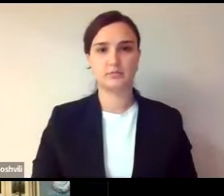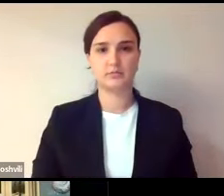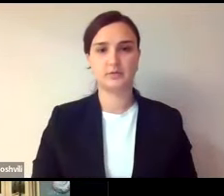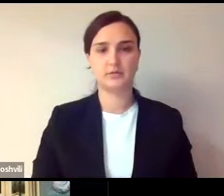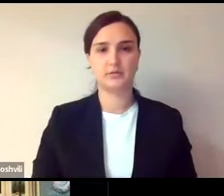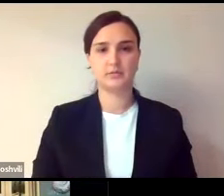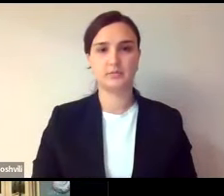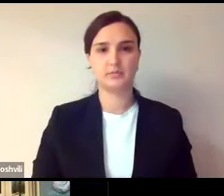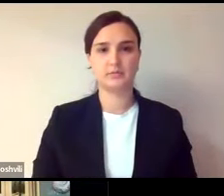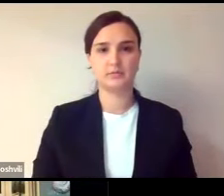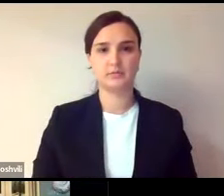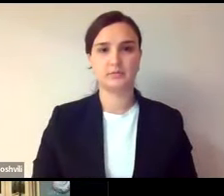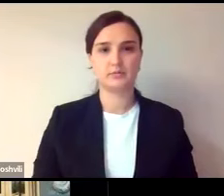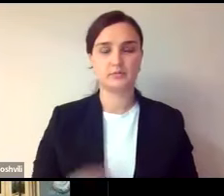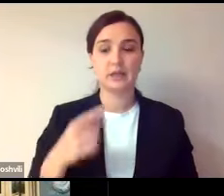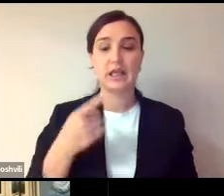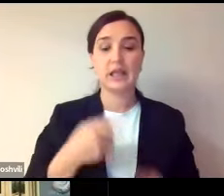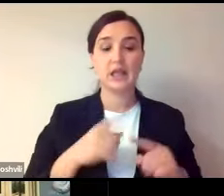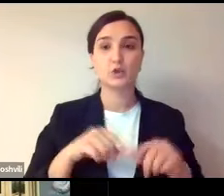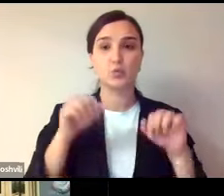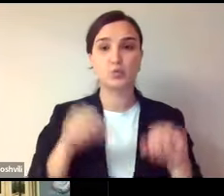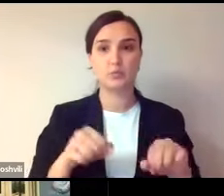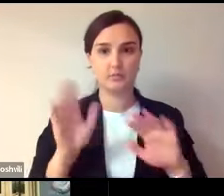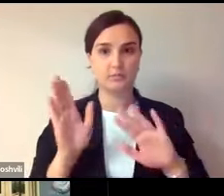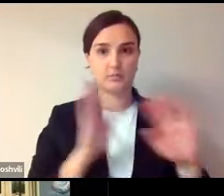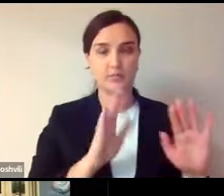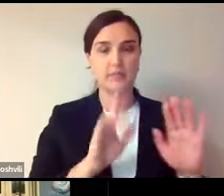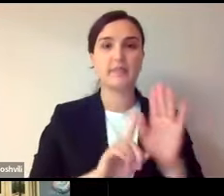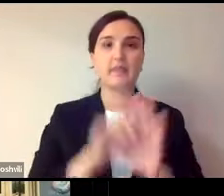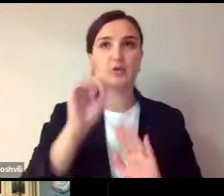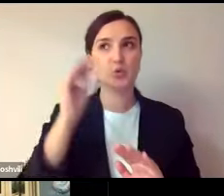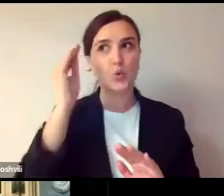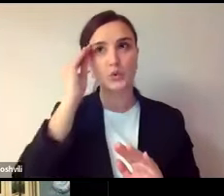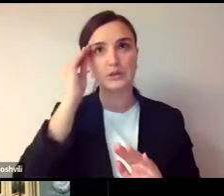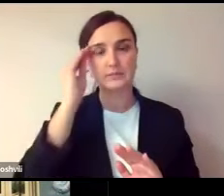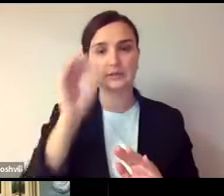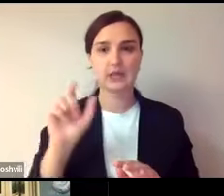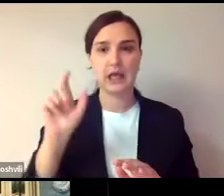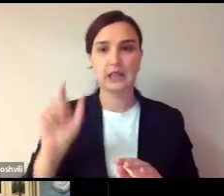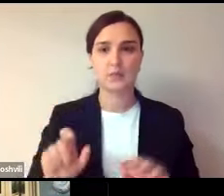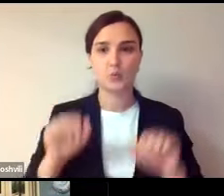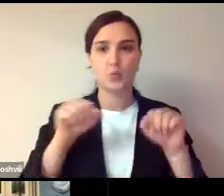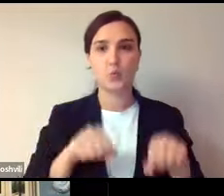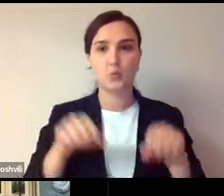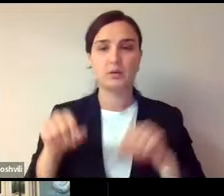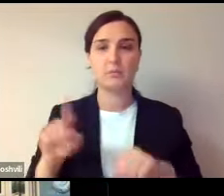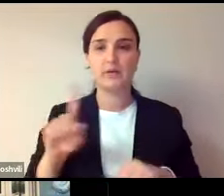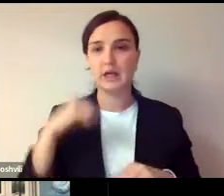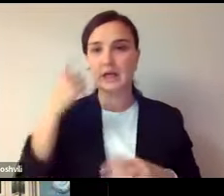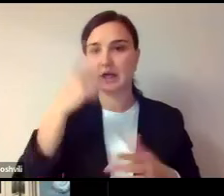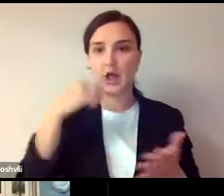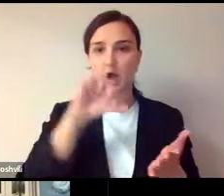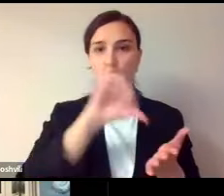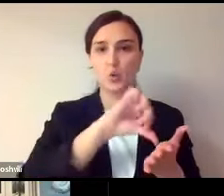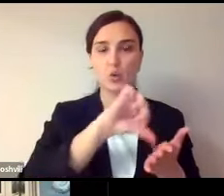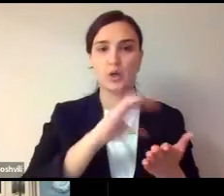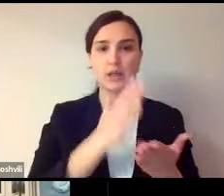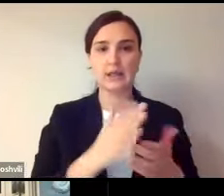დავივიწყოთ, უკან ჩამოვიდოთ და დავიწყოთ კონცეფცია, ანუ ადამიანის უფლებებში რა როლი აქვს